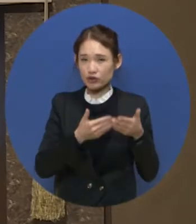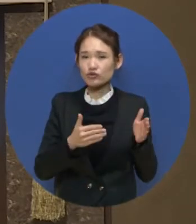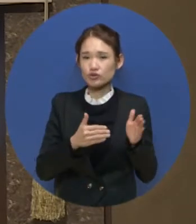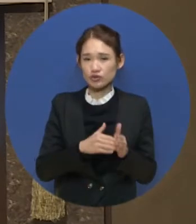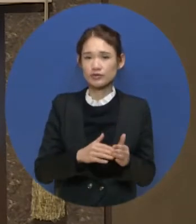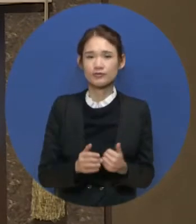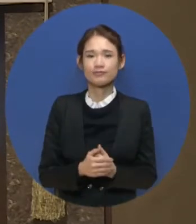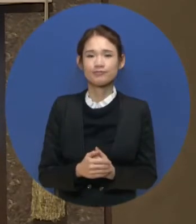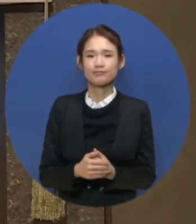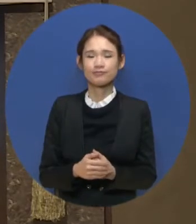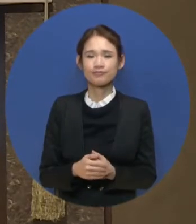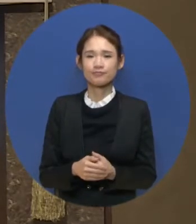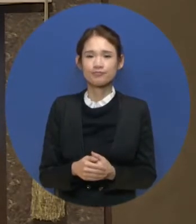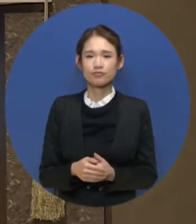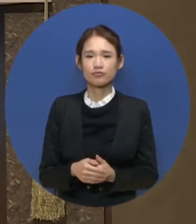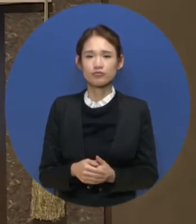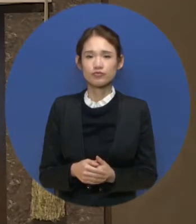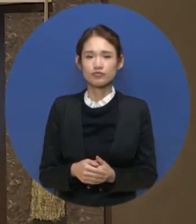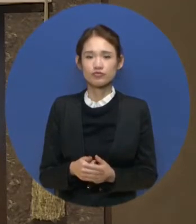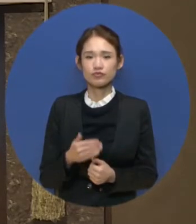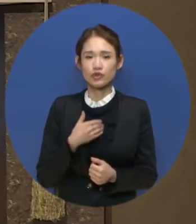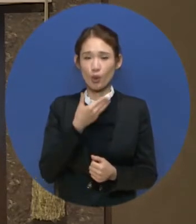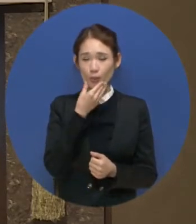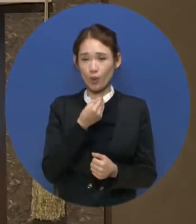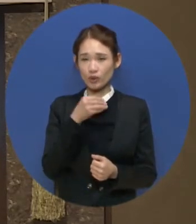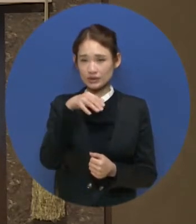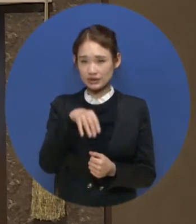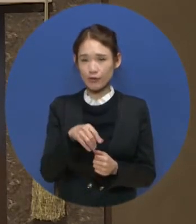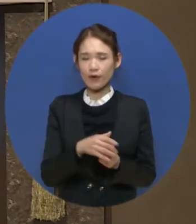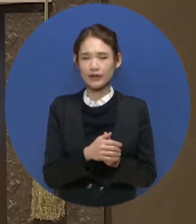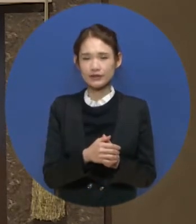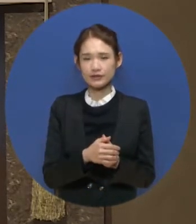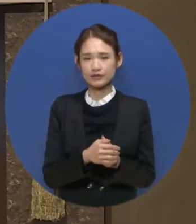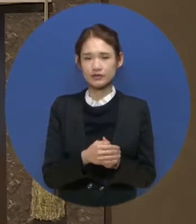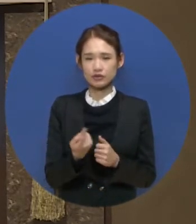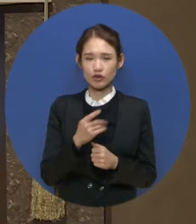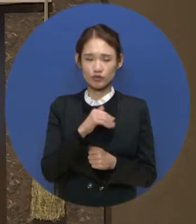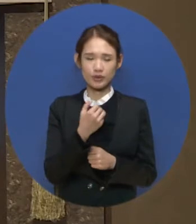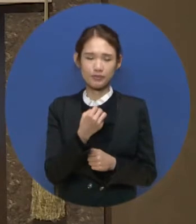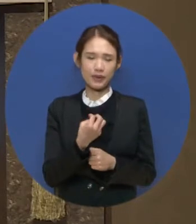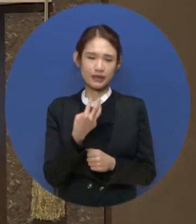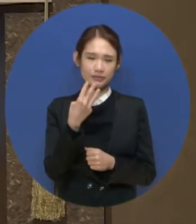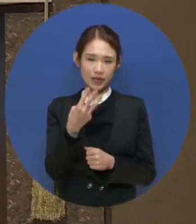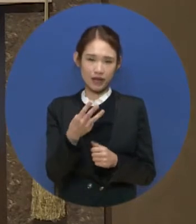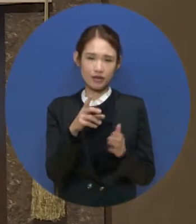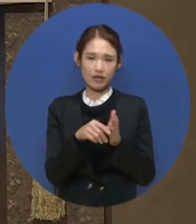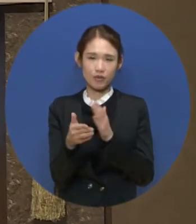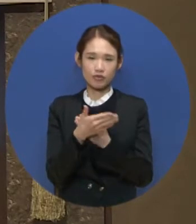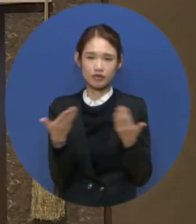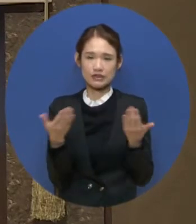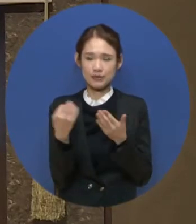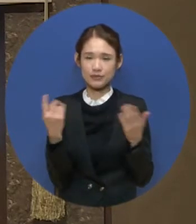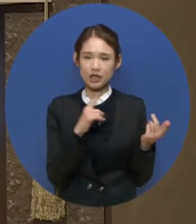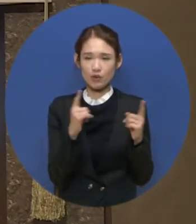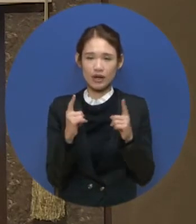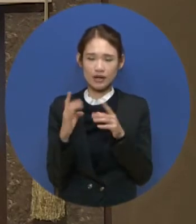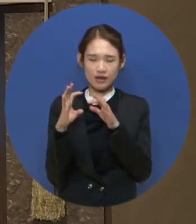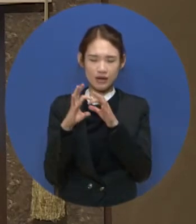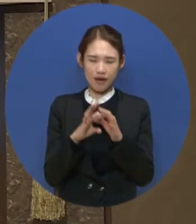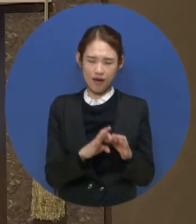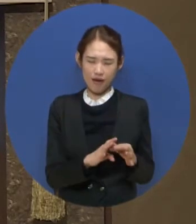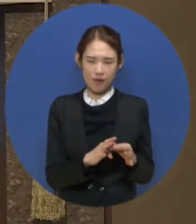말씀을 주셨어요. 그래서 저희 복지관은 이제 83년부터 이 직업재활을 쭉 해가지고